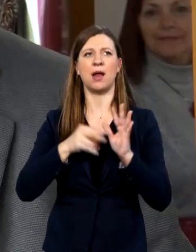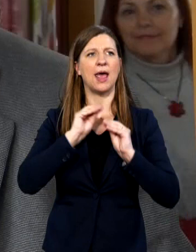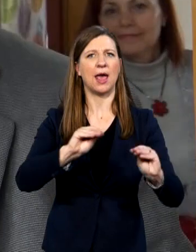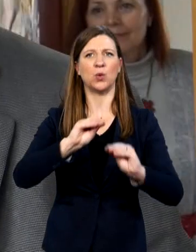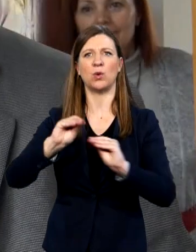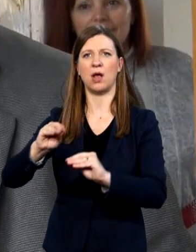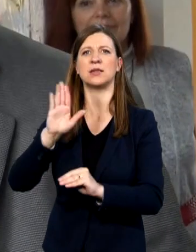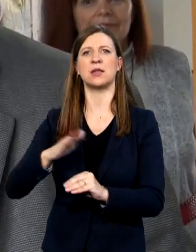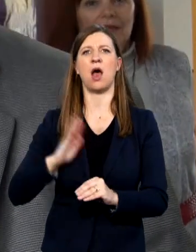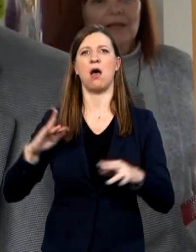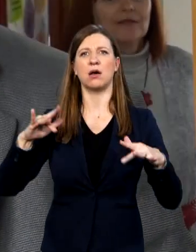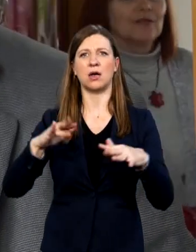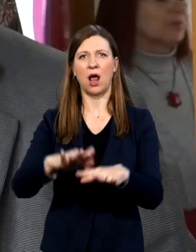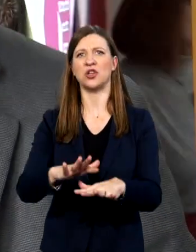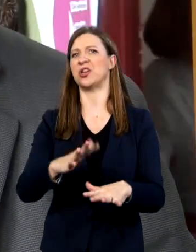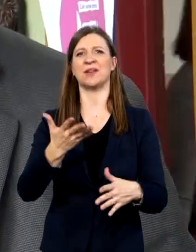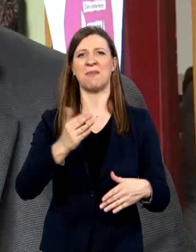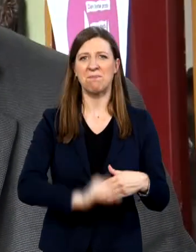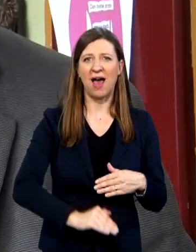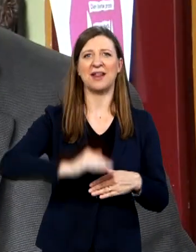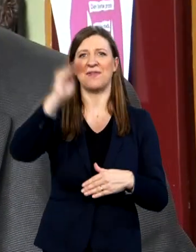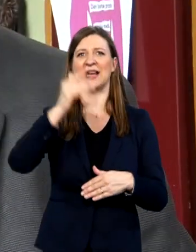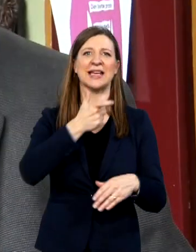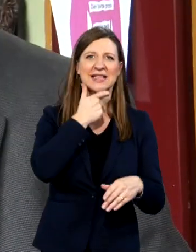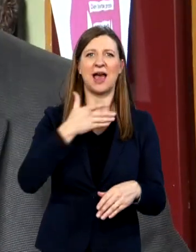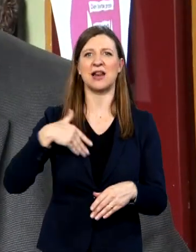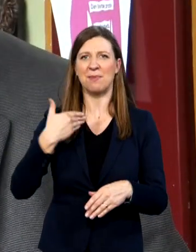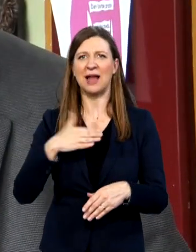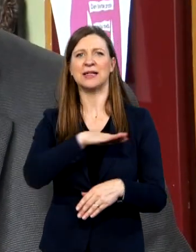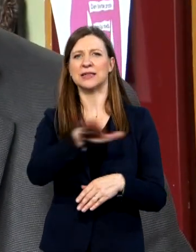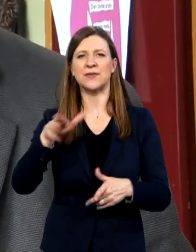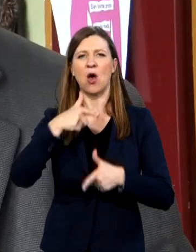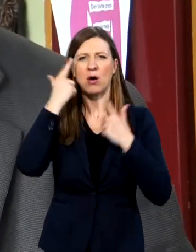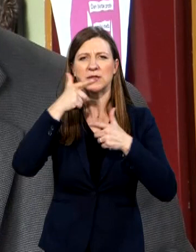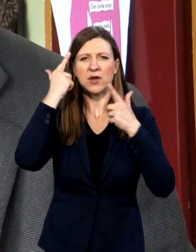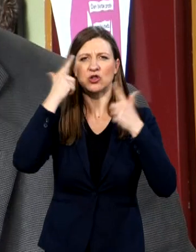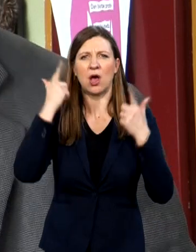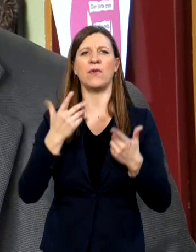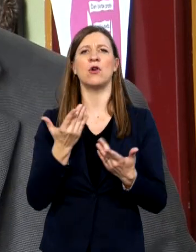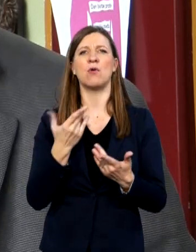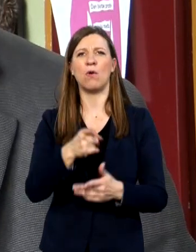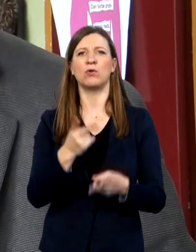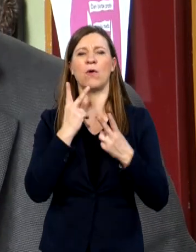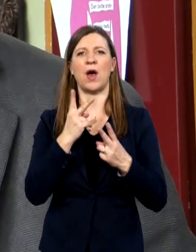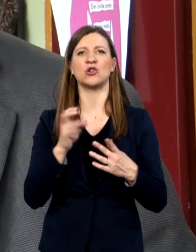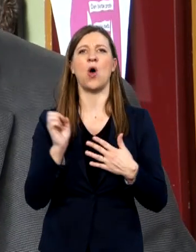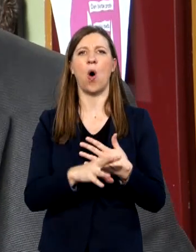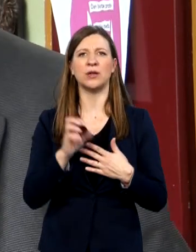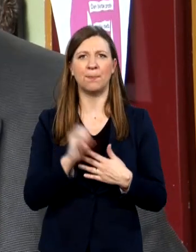naših građana, dakle i starih i mladih, o razvrstavanju otpada, o